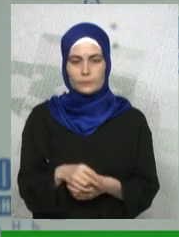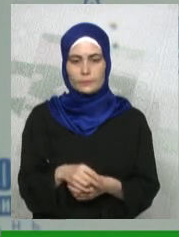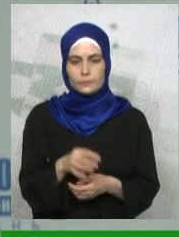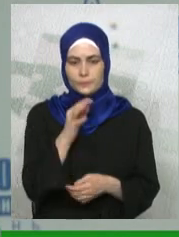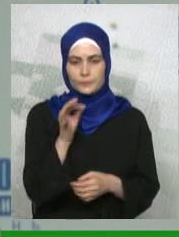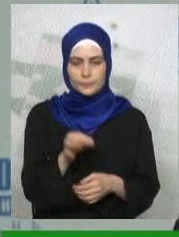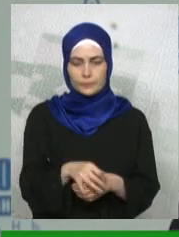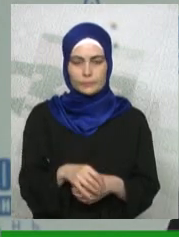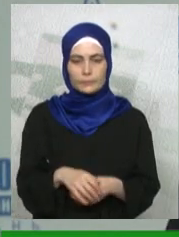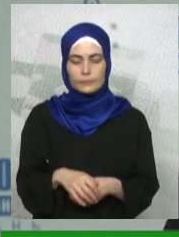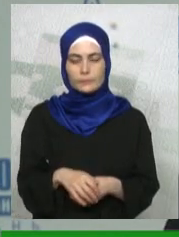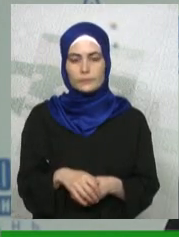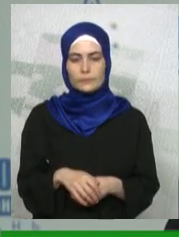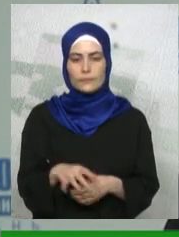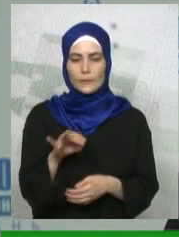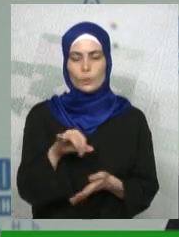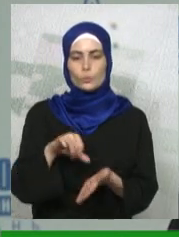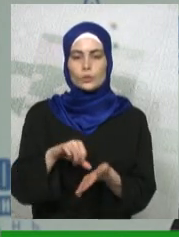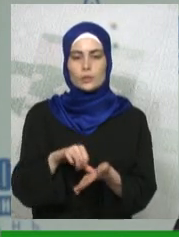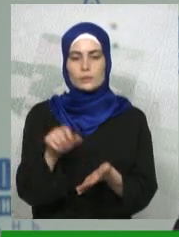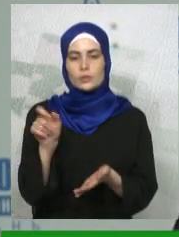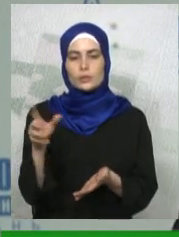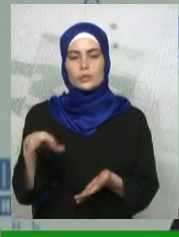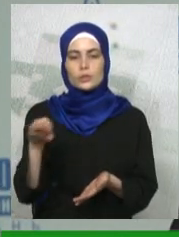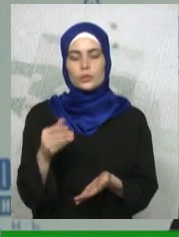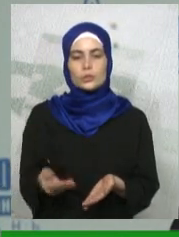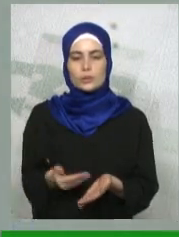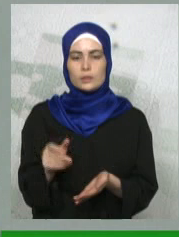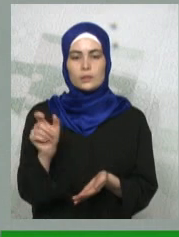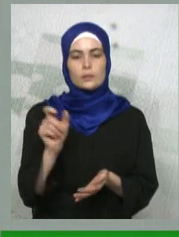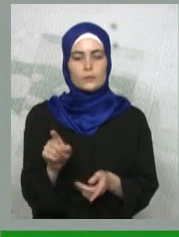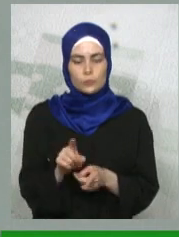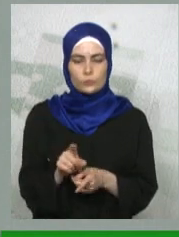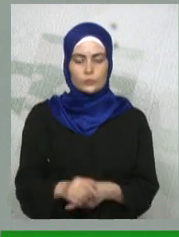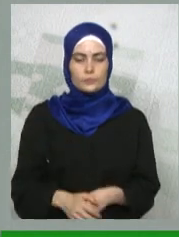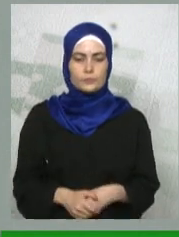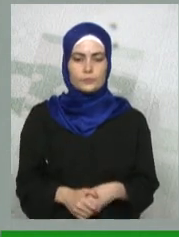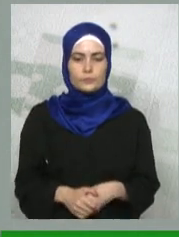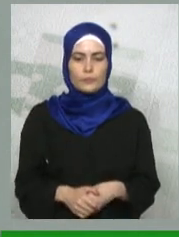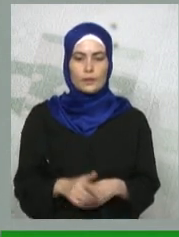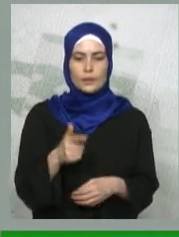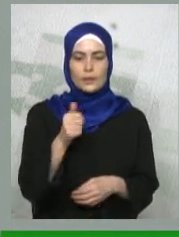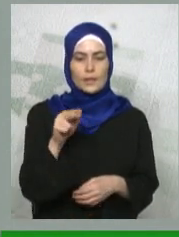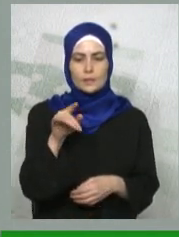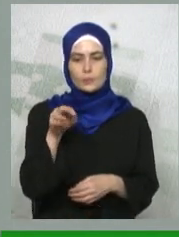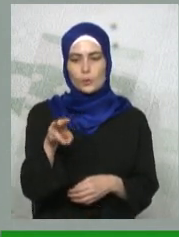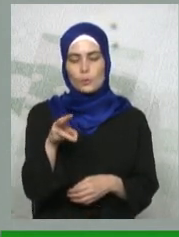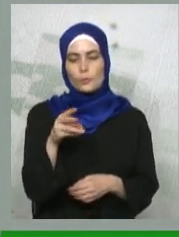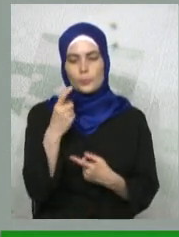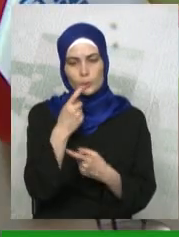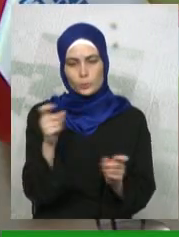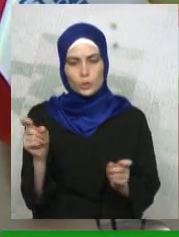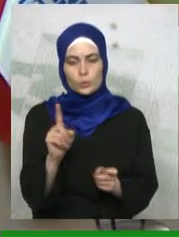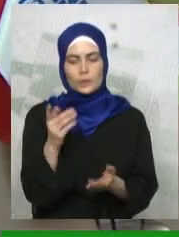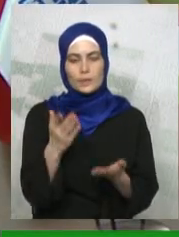является администрация, но и участие жителей, проживающих в этом доме. В «Газпроме» предупреждает абонентов, отсутствие